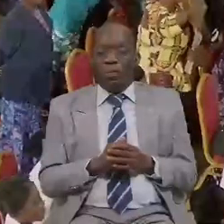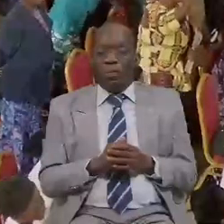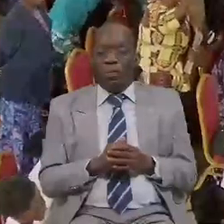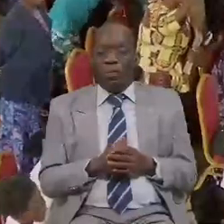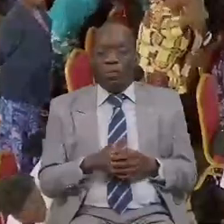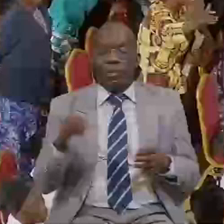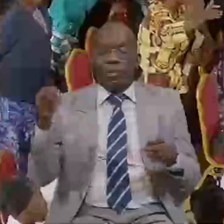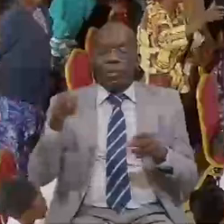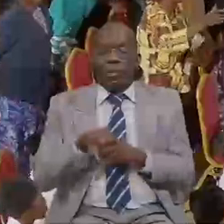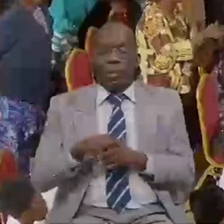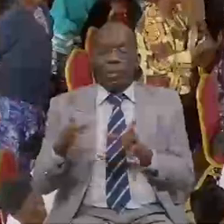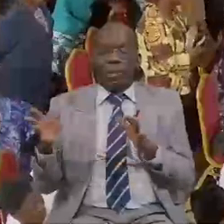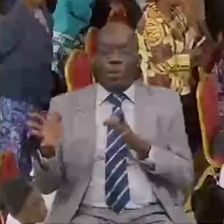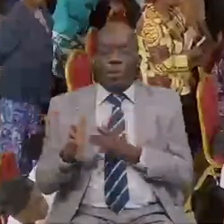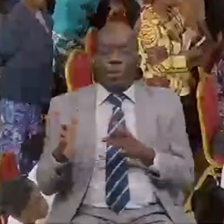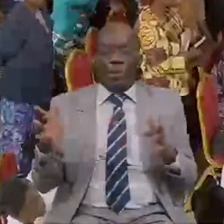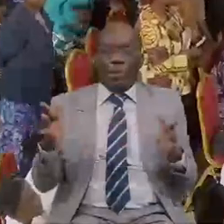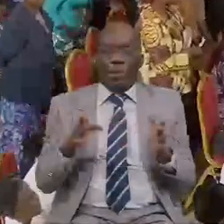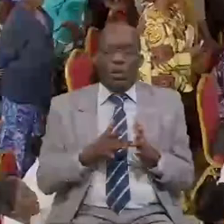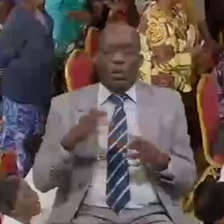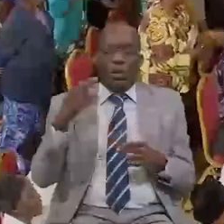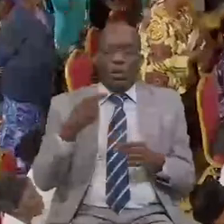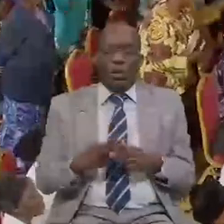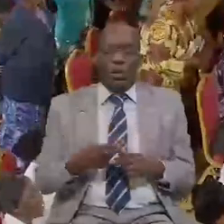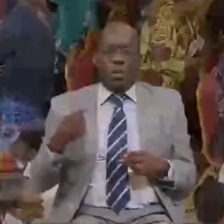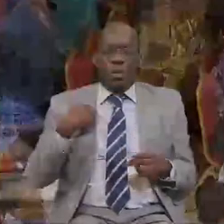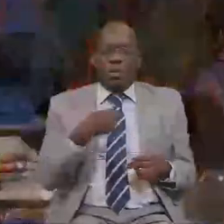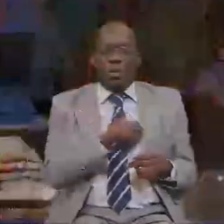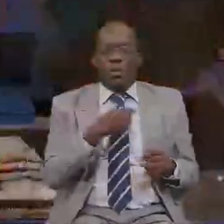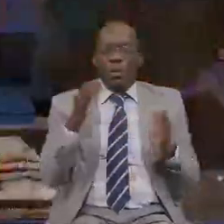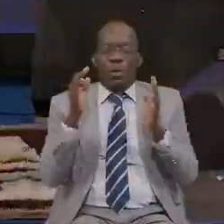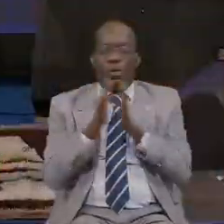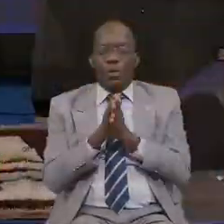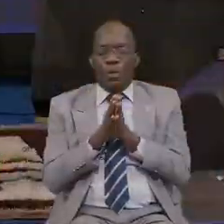Au nom de Jésus, nous prions.